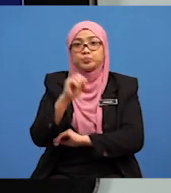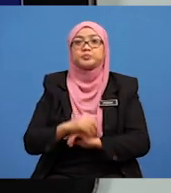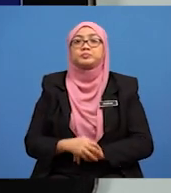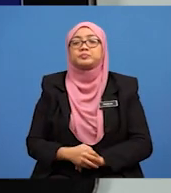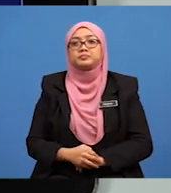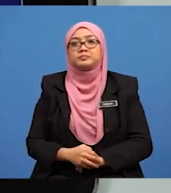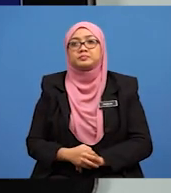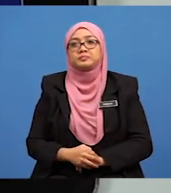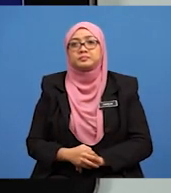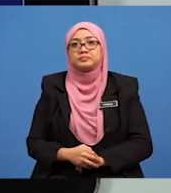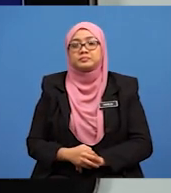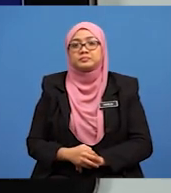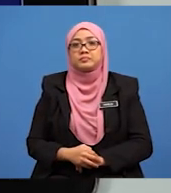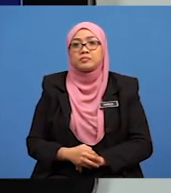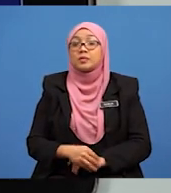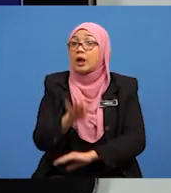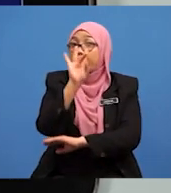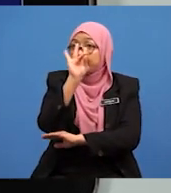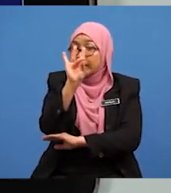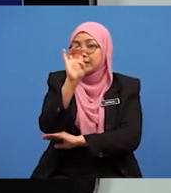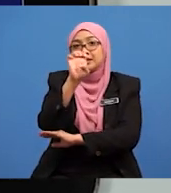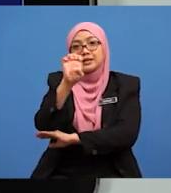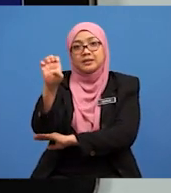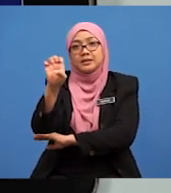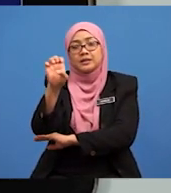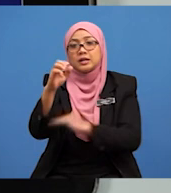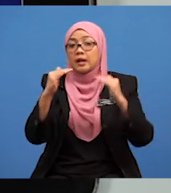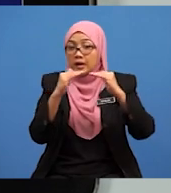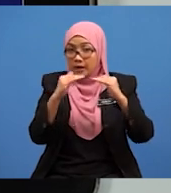8 elektron di petala kedua